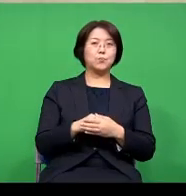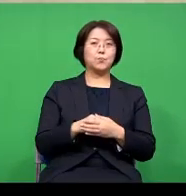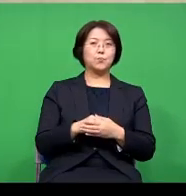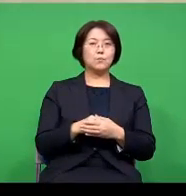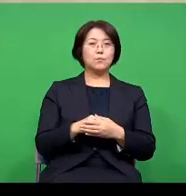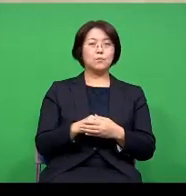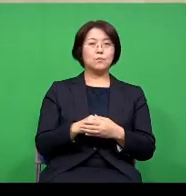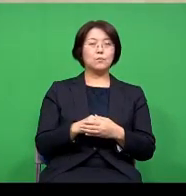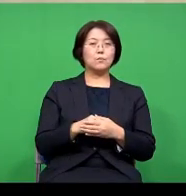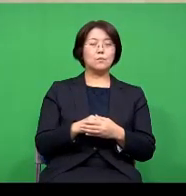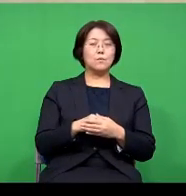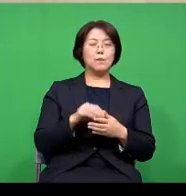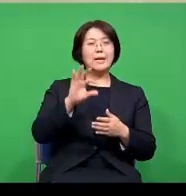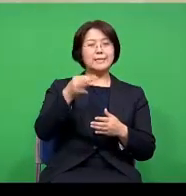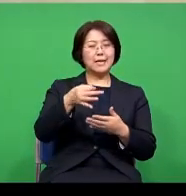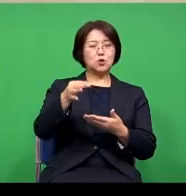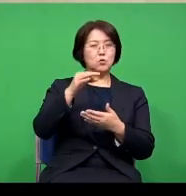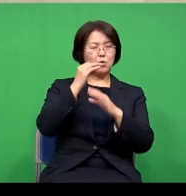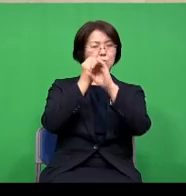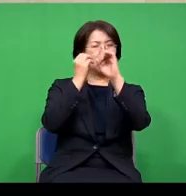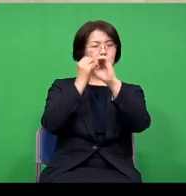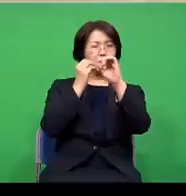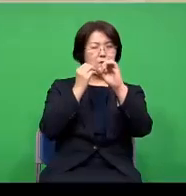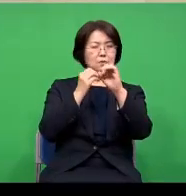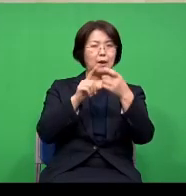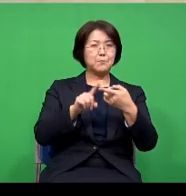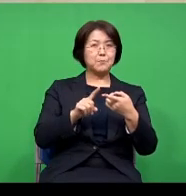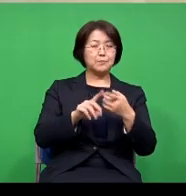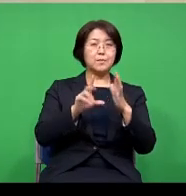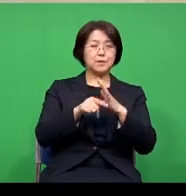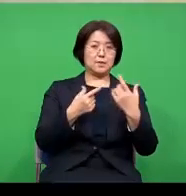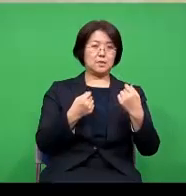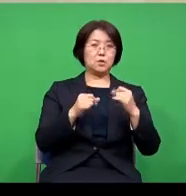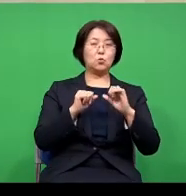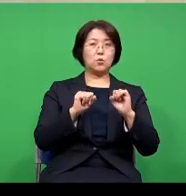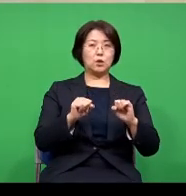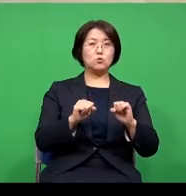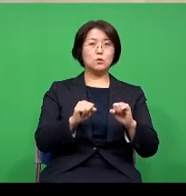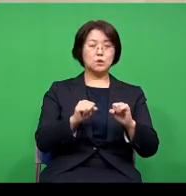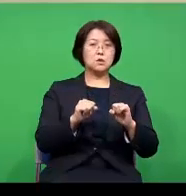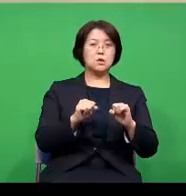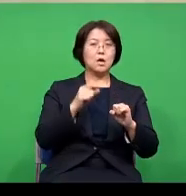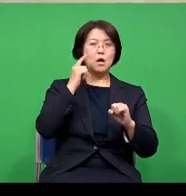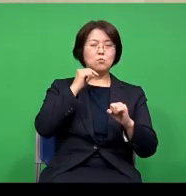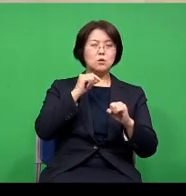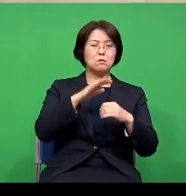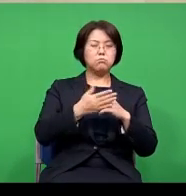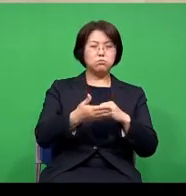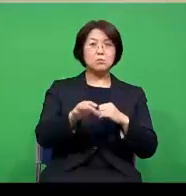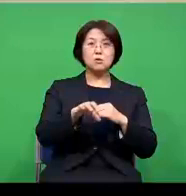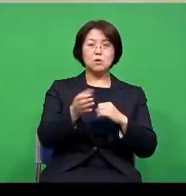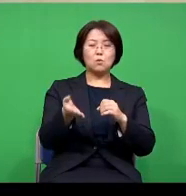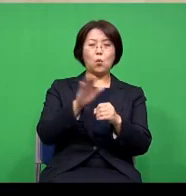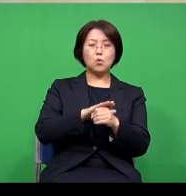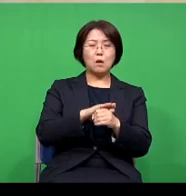そういうことでですね、まあ、税の見通しはもちろん適切な期間にちゃんとありますし、そこで穴が開いた場合に